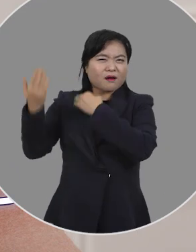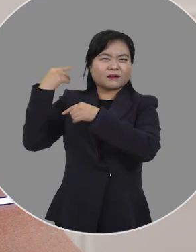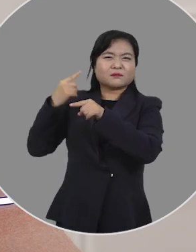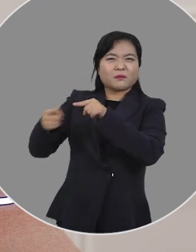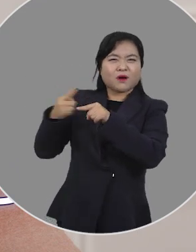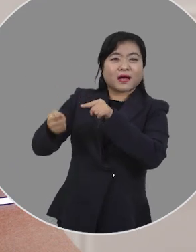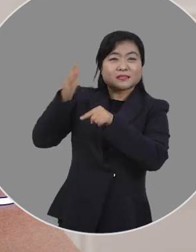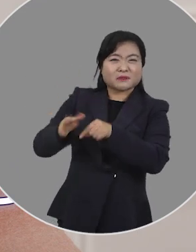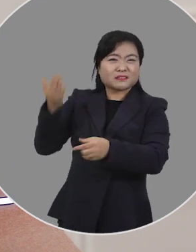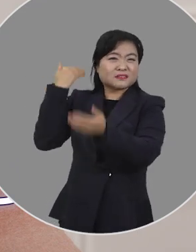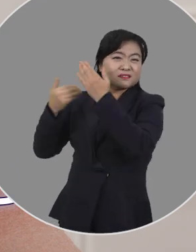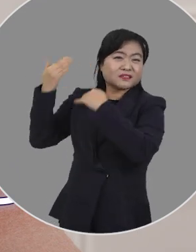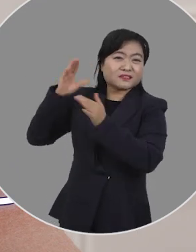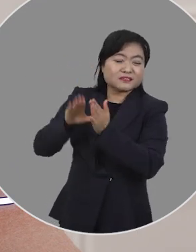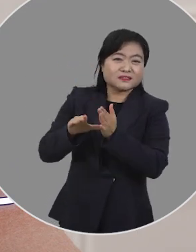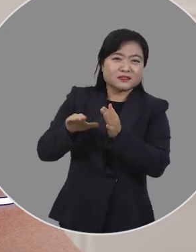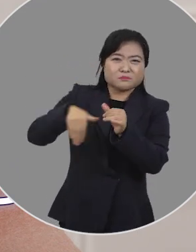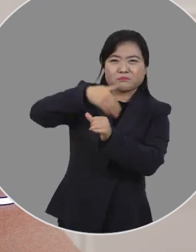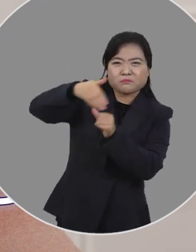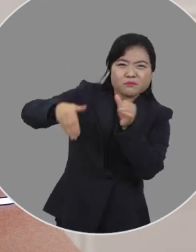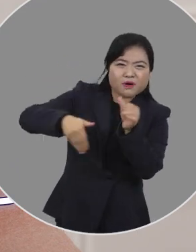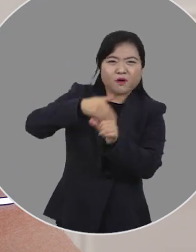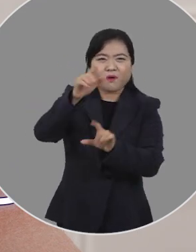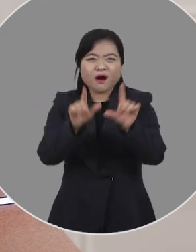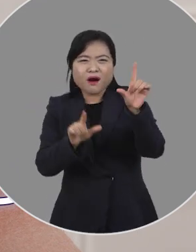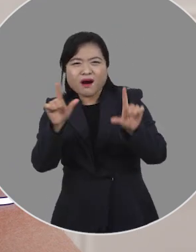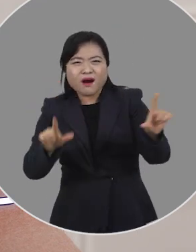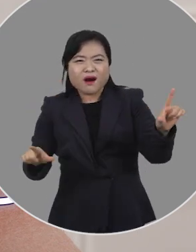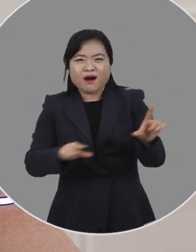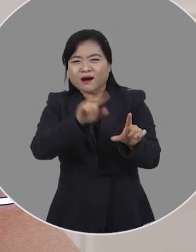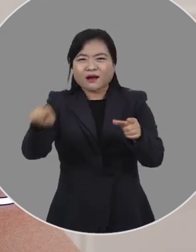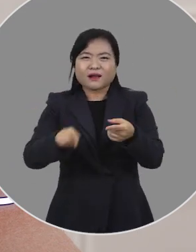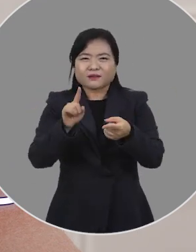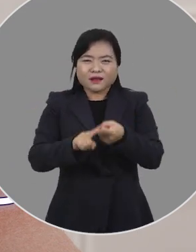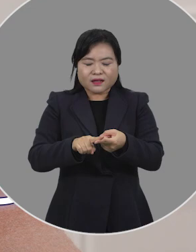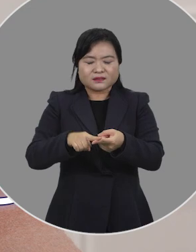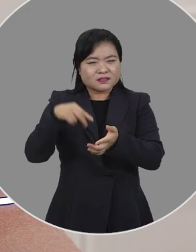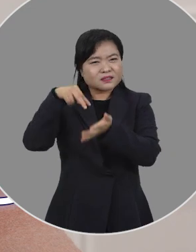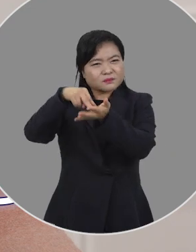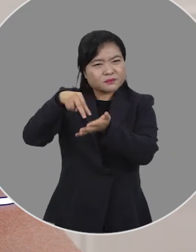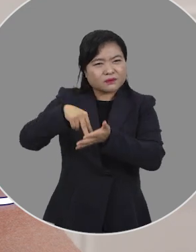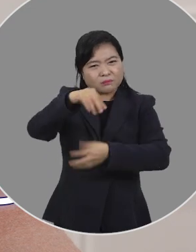역사적인 맥락이나 상황 이제 이런 눈으로 또 봐주는